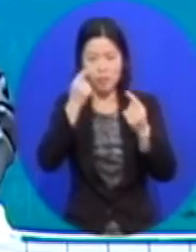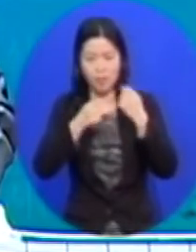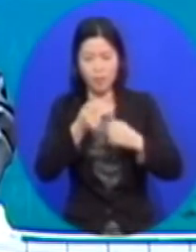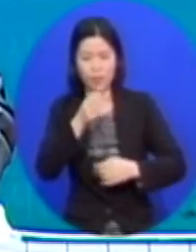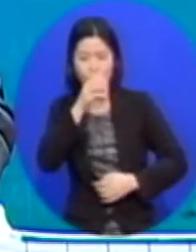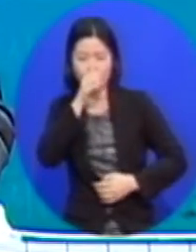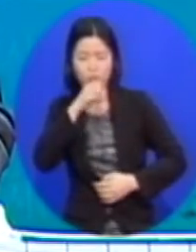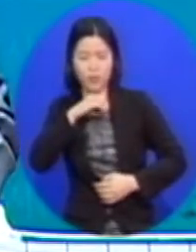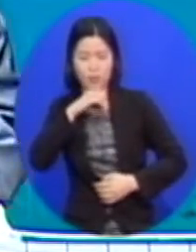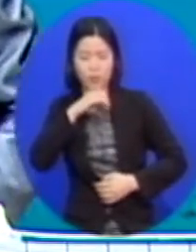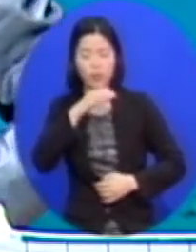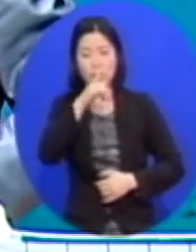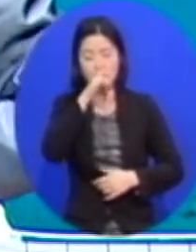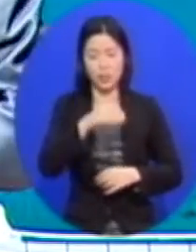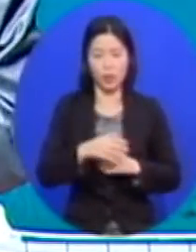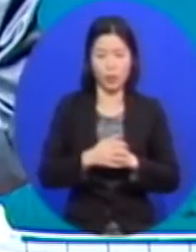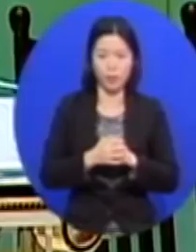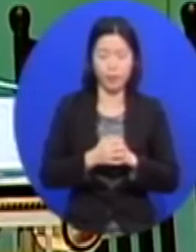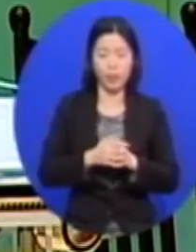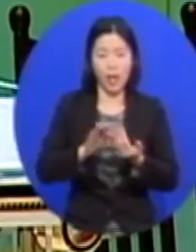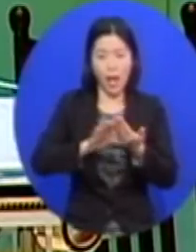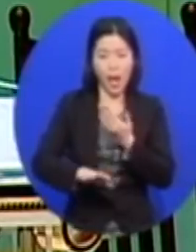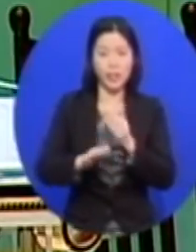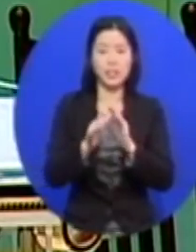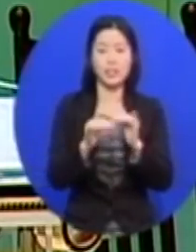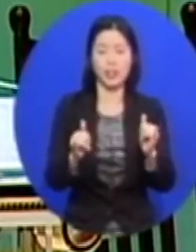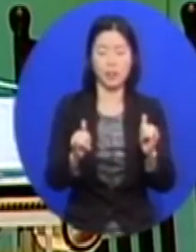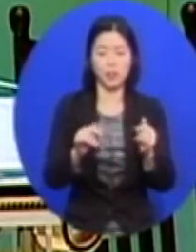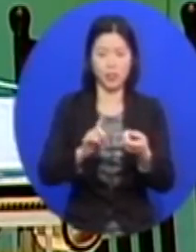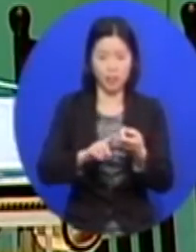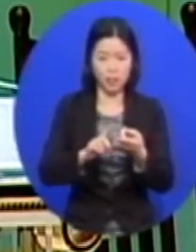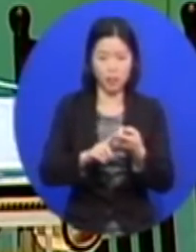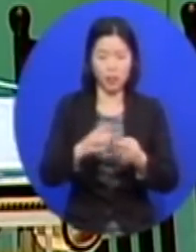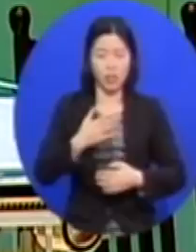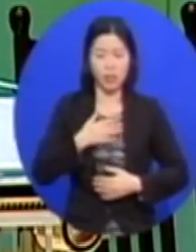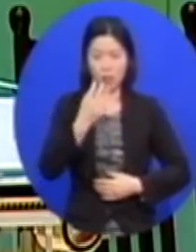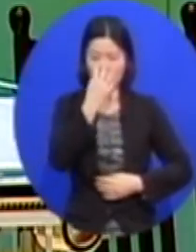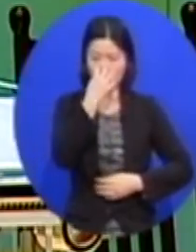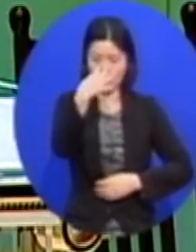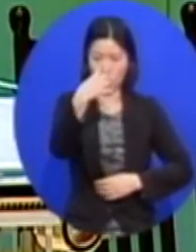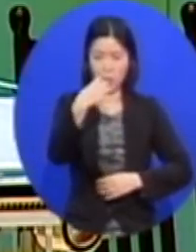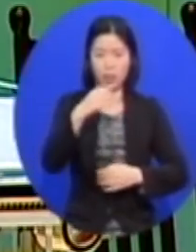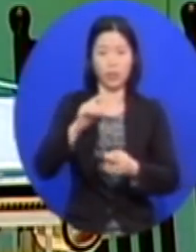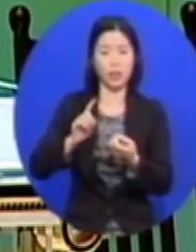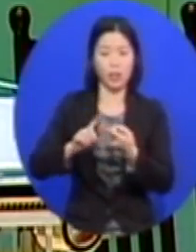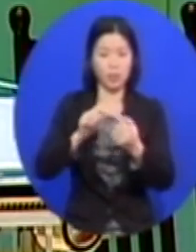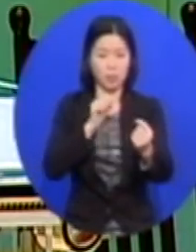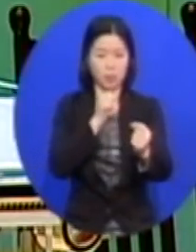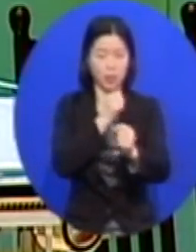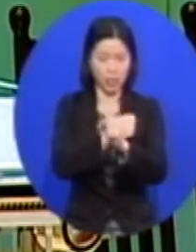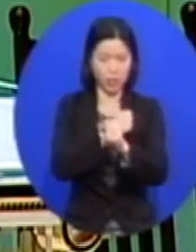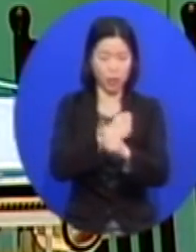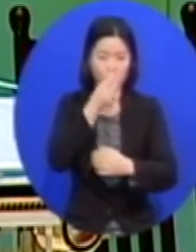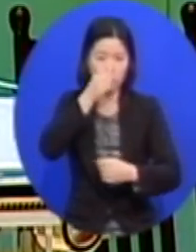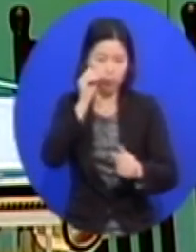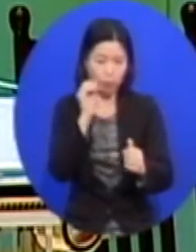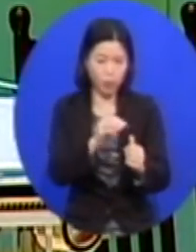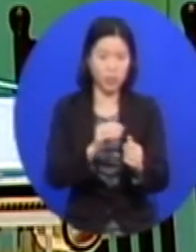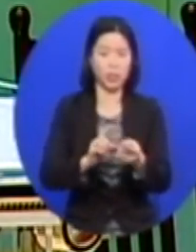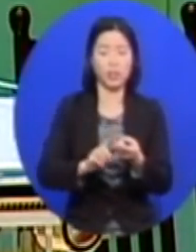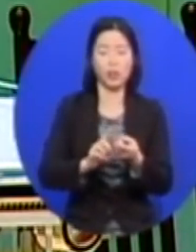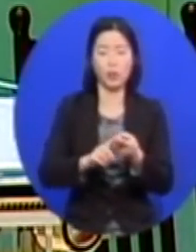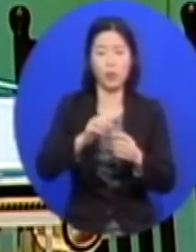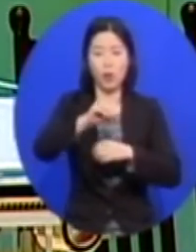어떡합니까 아랫사람들을 내가 교만하게 대하게 되고 무시하게 되고 오히려